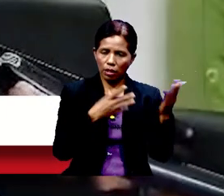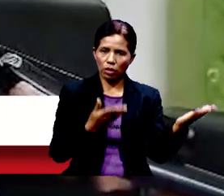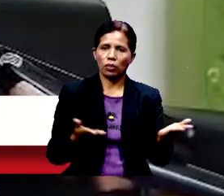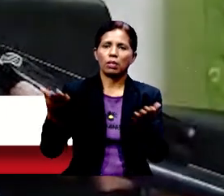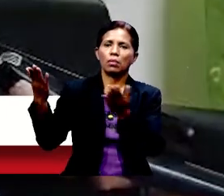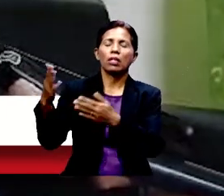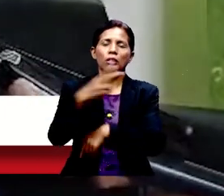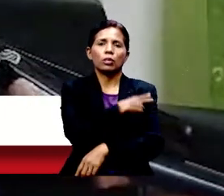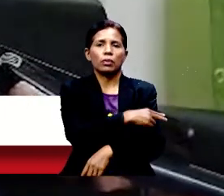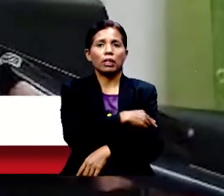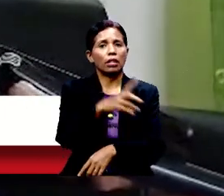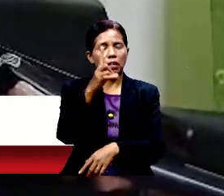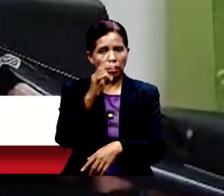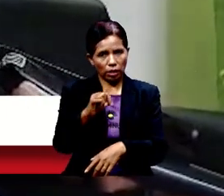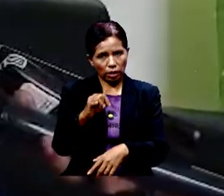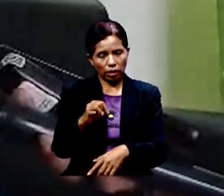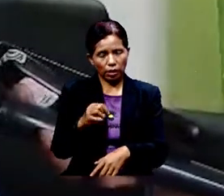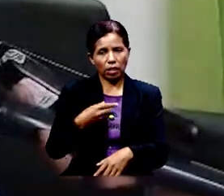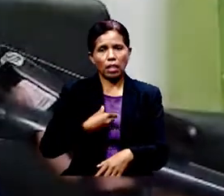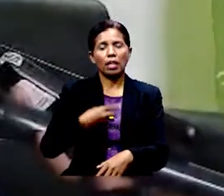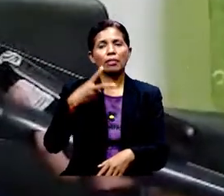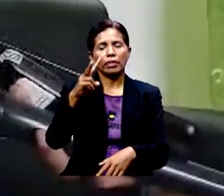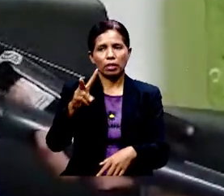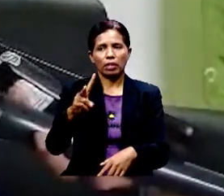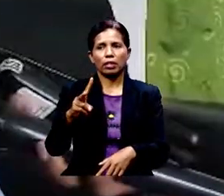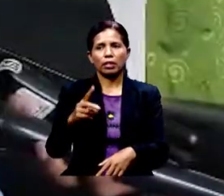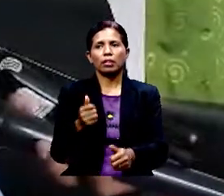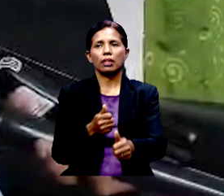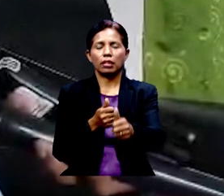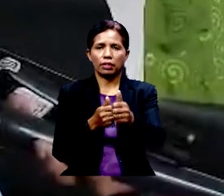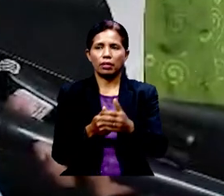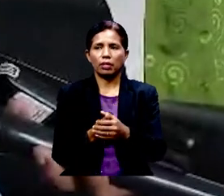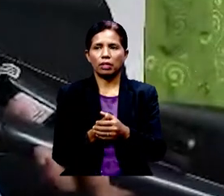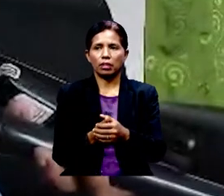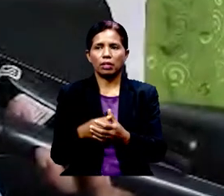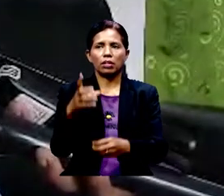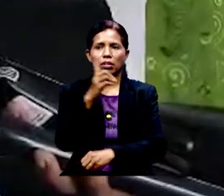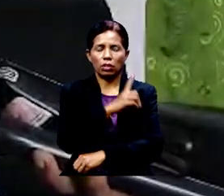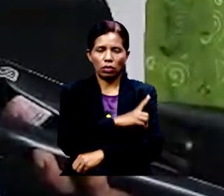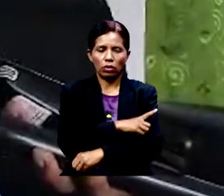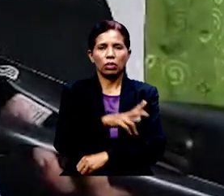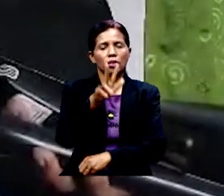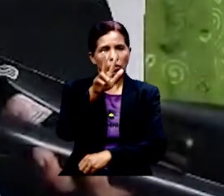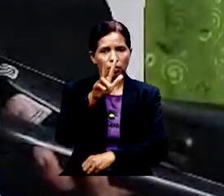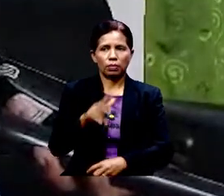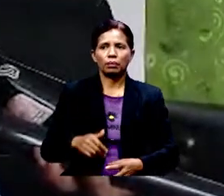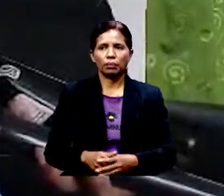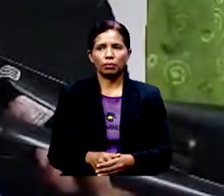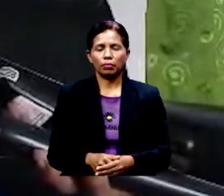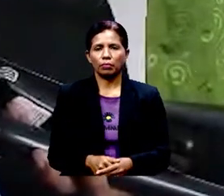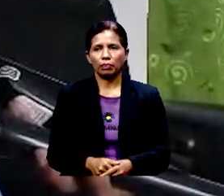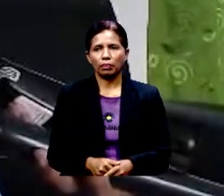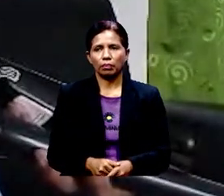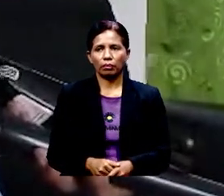halo esamina sa inova realtar sira kirim tuiri online de poi ma kloron tolui da kare Loran Tolida.